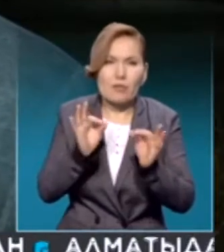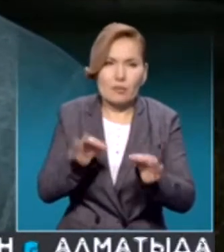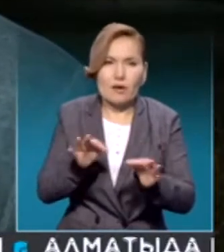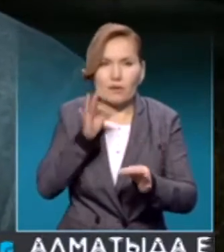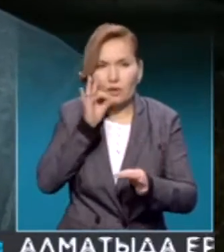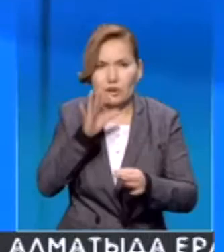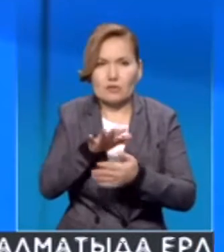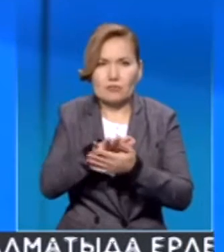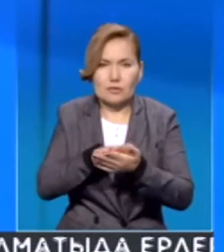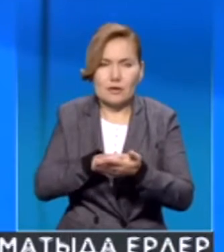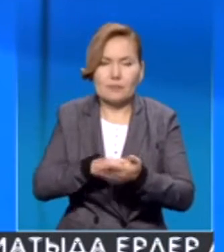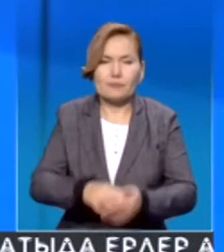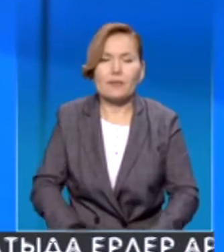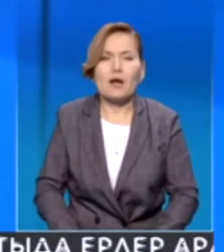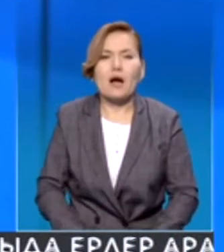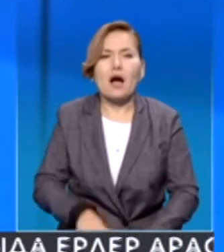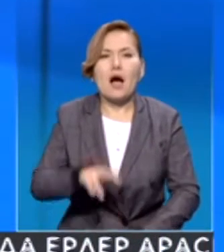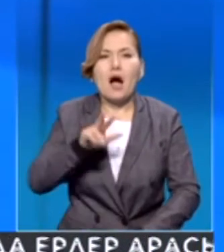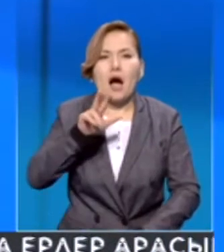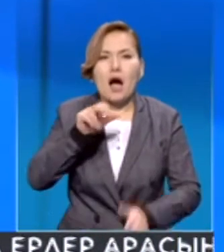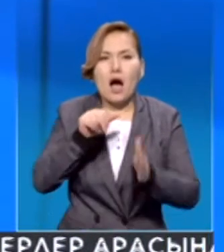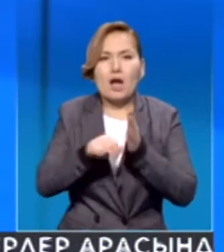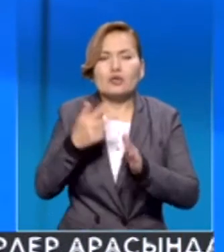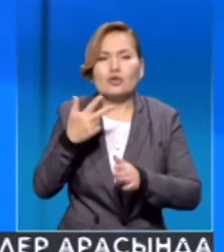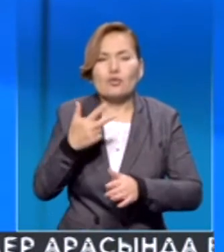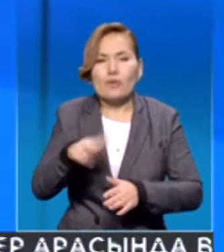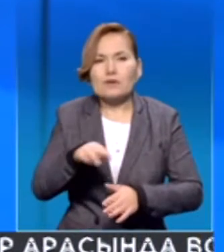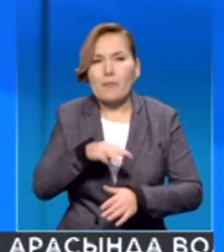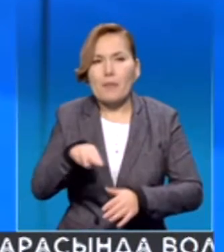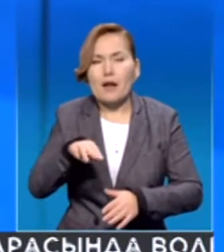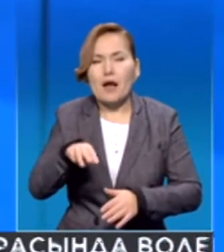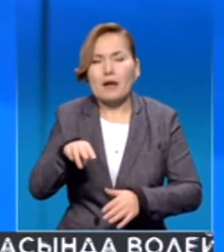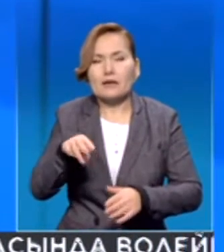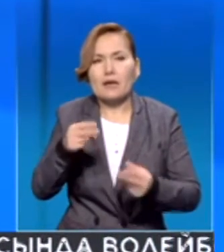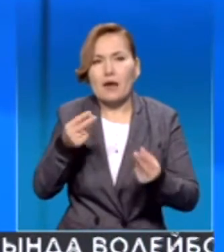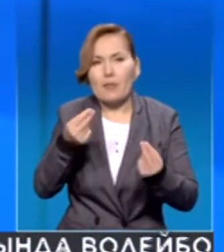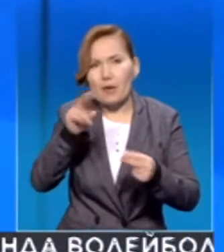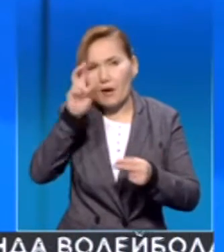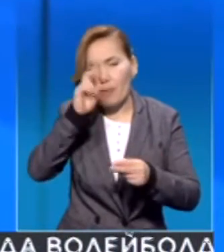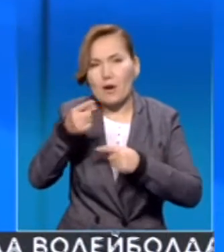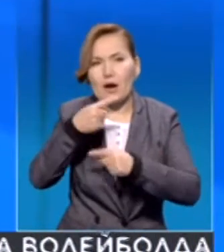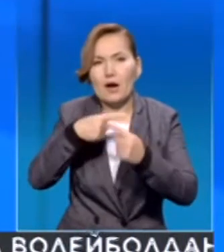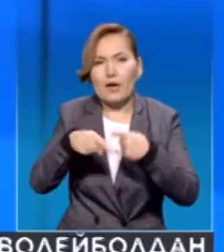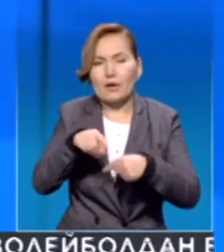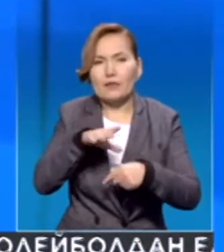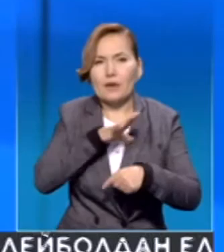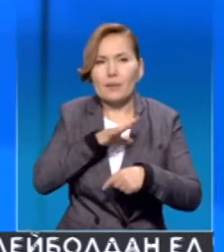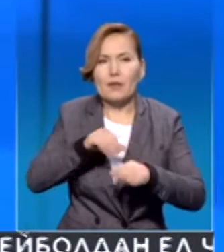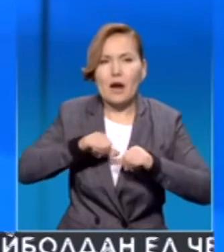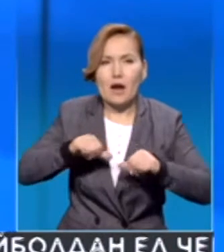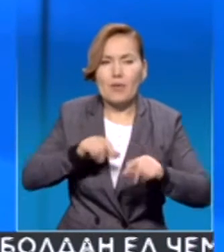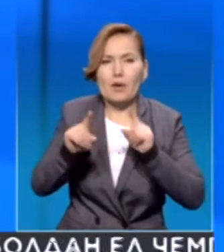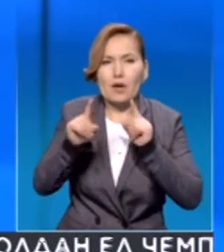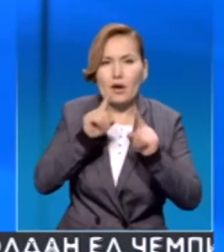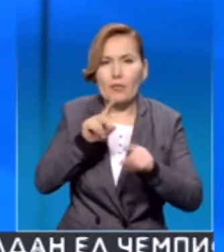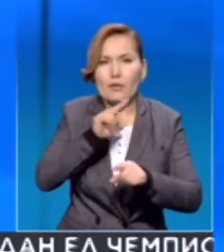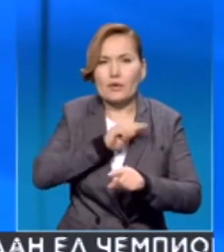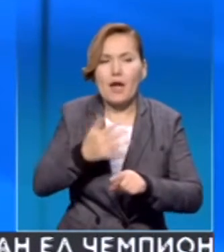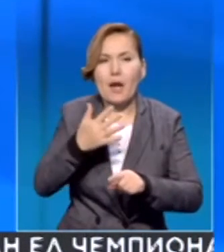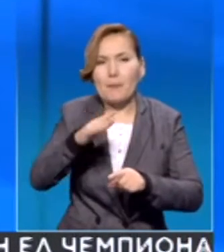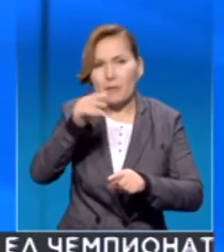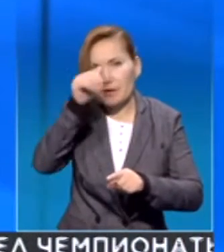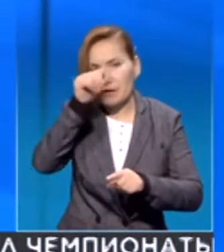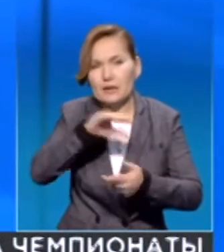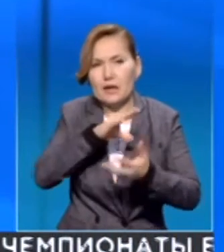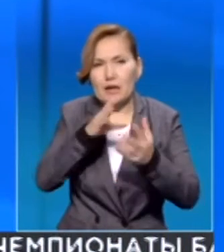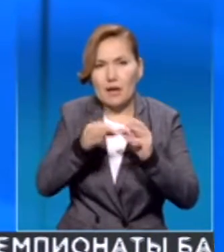басым. 630 миллиард теңге қазынаға қайтарылды. Активтерді қайтару жөніндегі комиссия жұмысының 5 айдағы нәтижесі